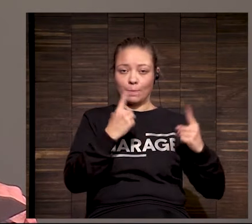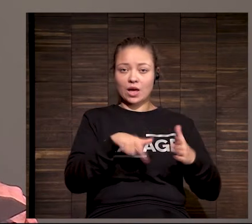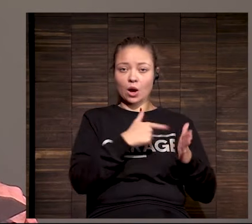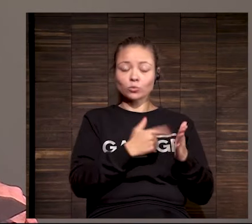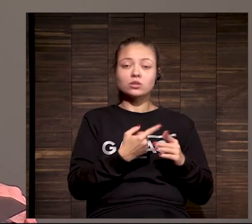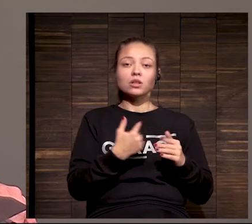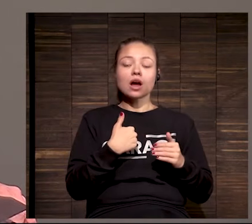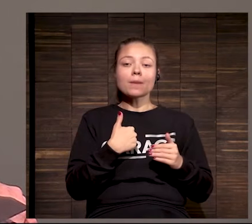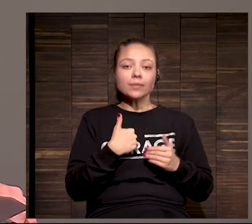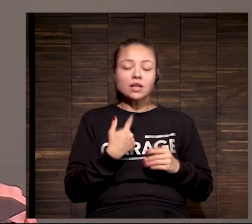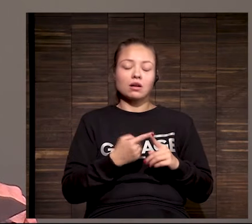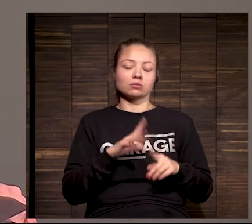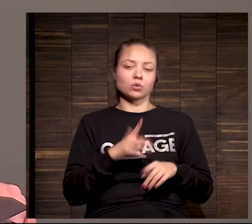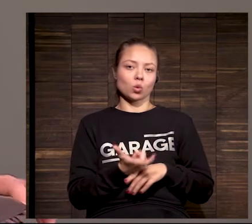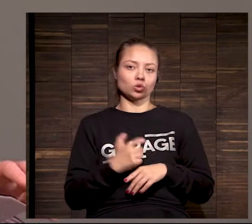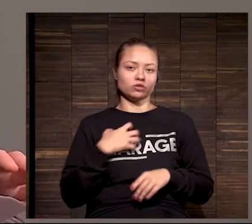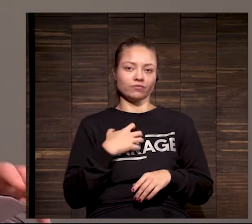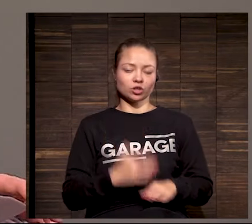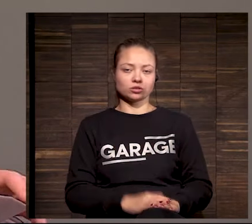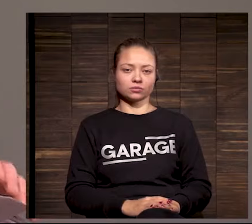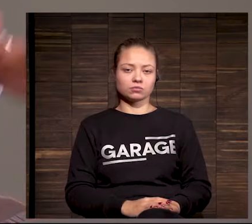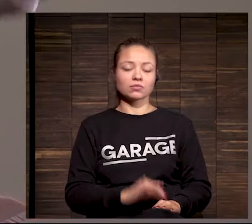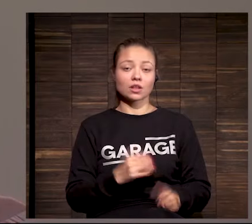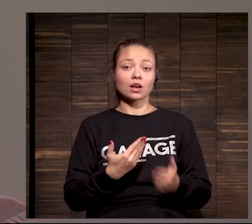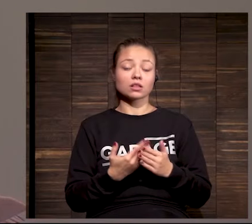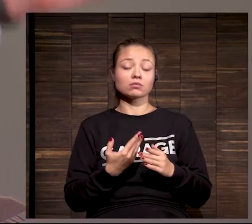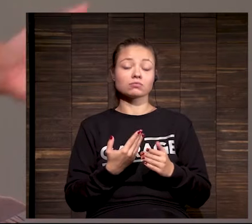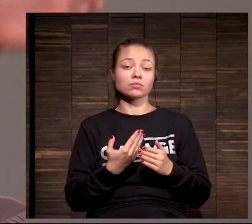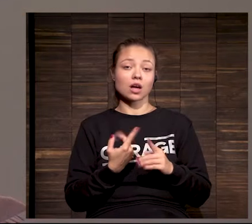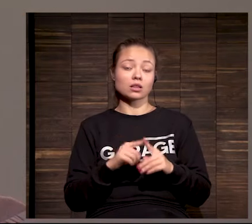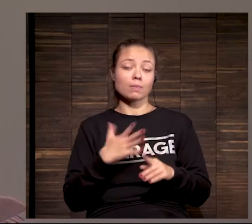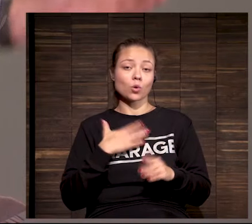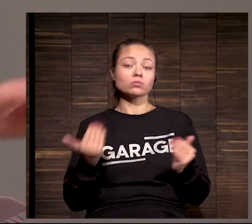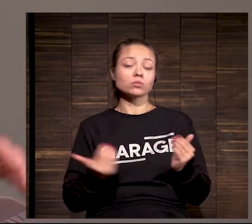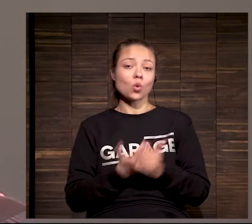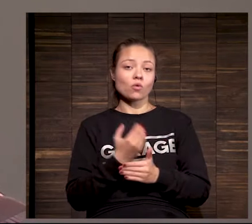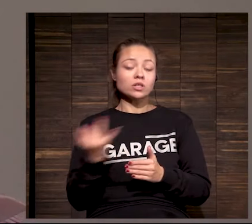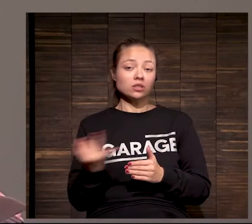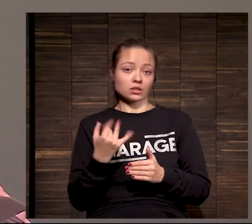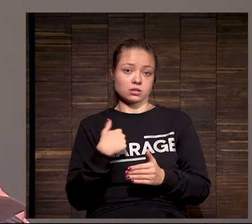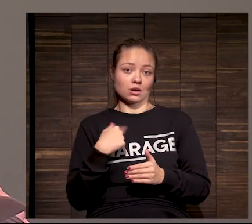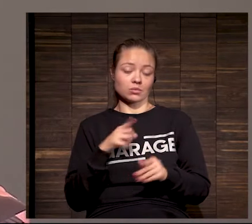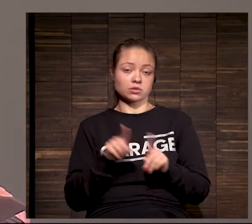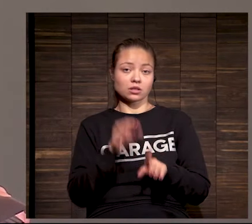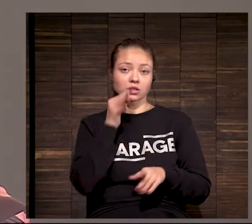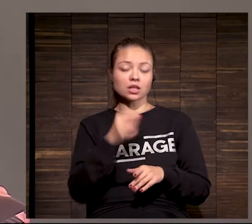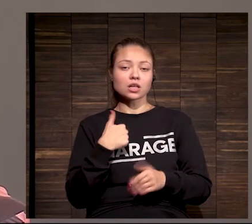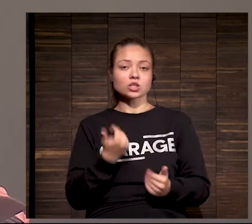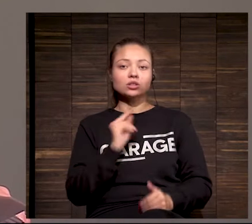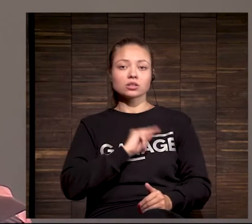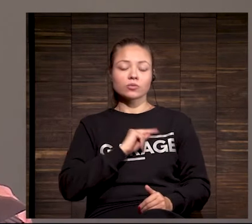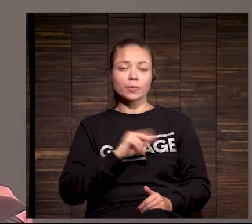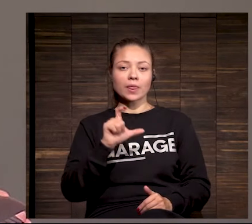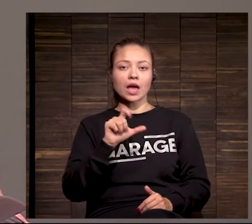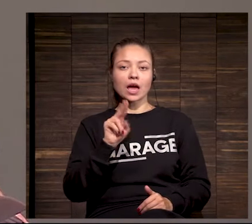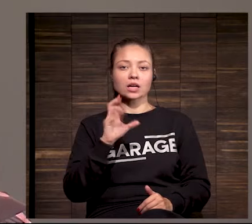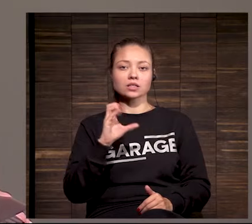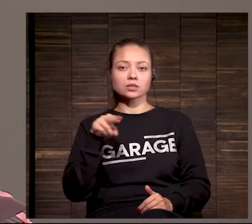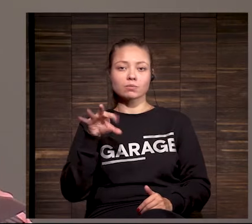важно это мой новый интерес я бы сказал я работаю сейчас на экспорт